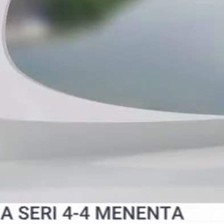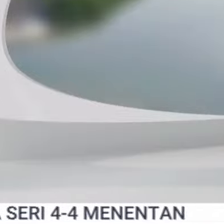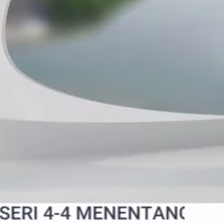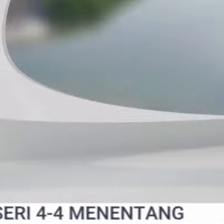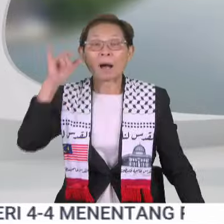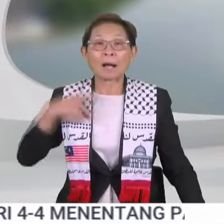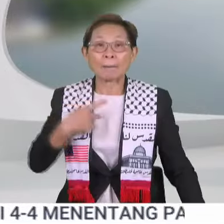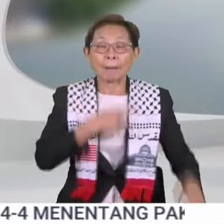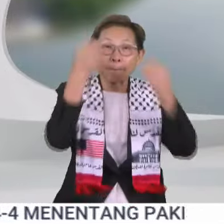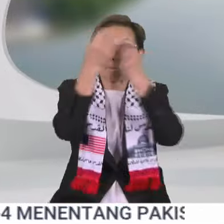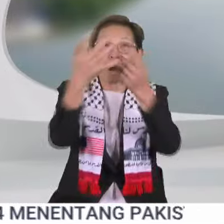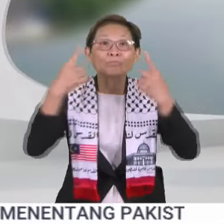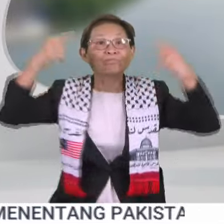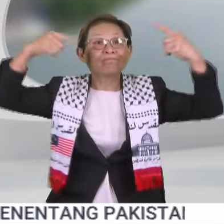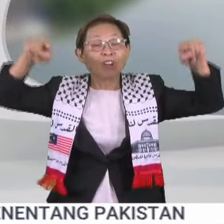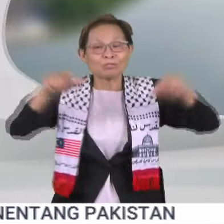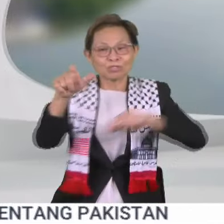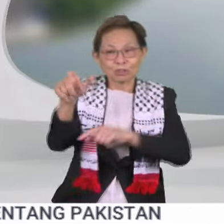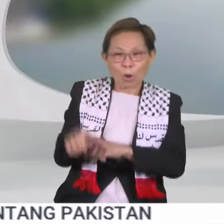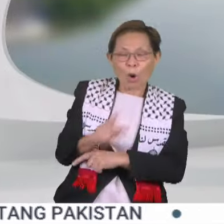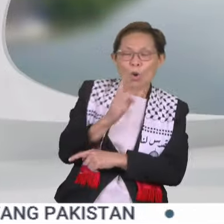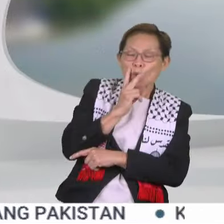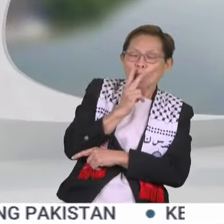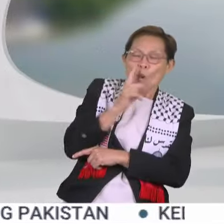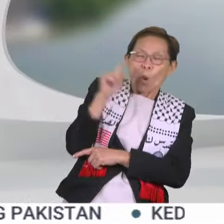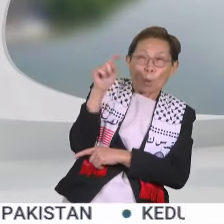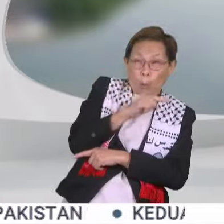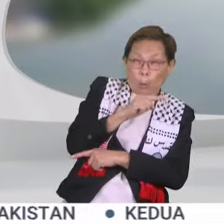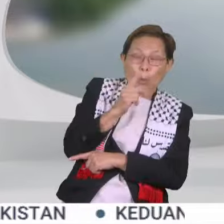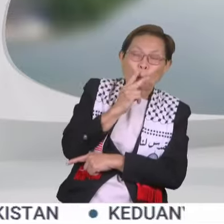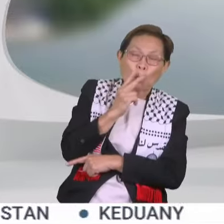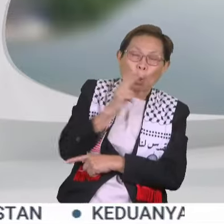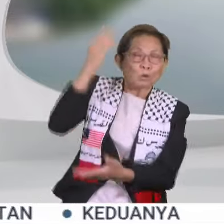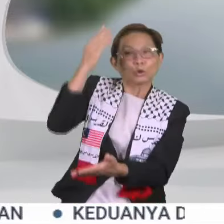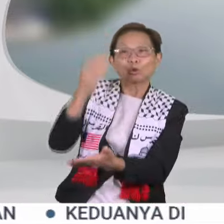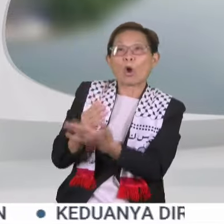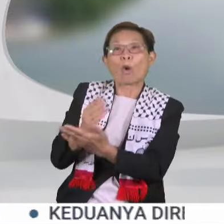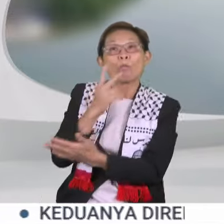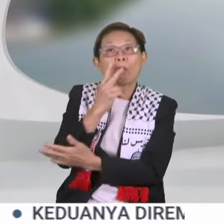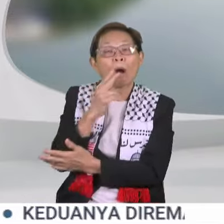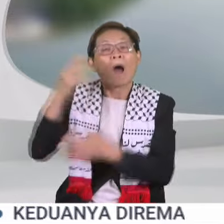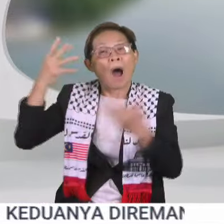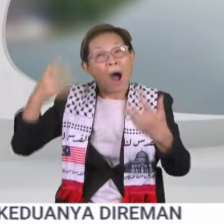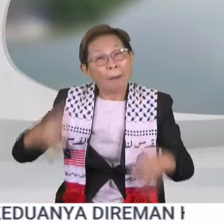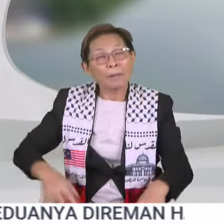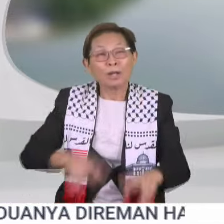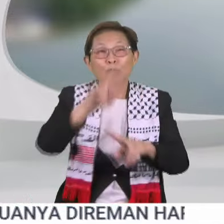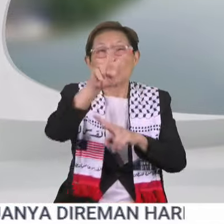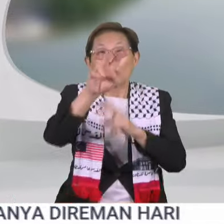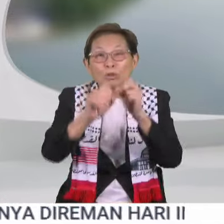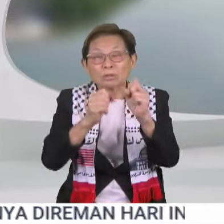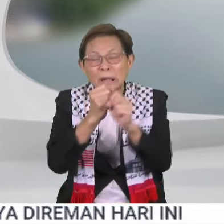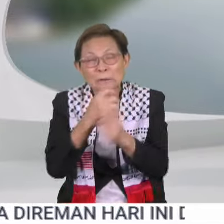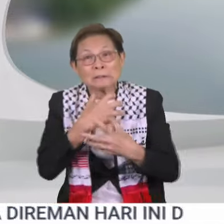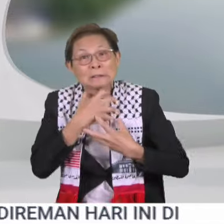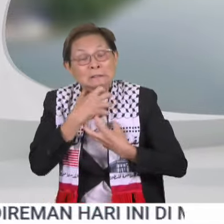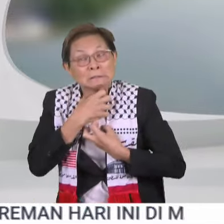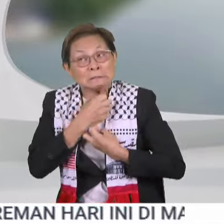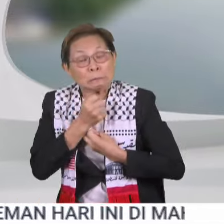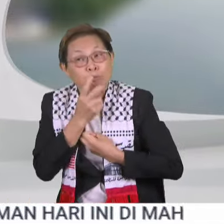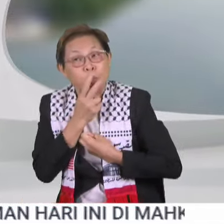Semalam kami kongsikan kejayaan seorang perokok Tegar, Adi Zaini, berhenti merokok selepas hampir 20 tahun ketagihan